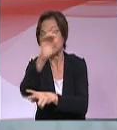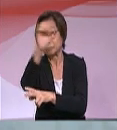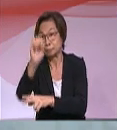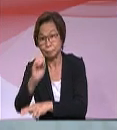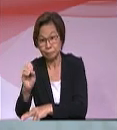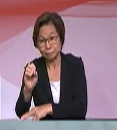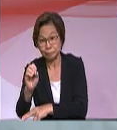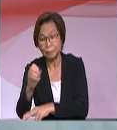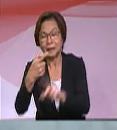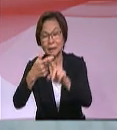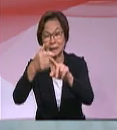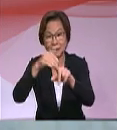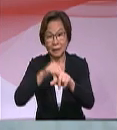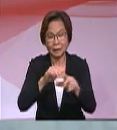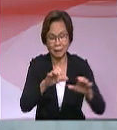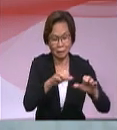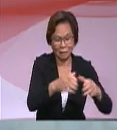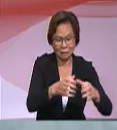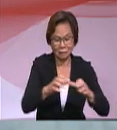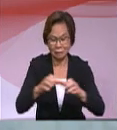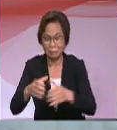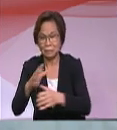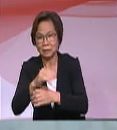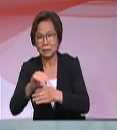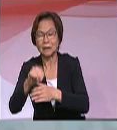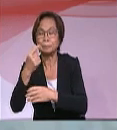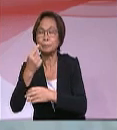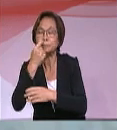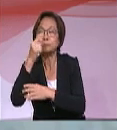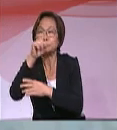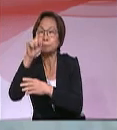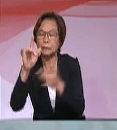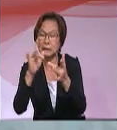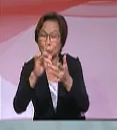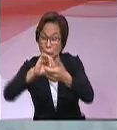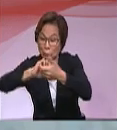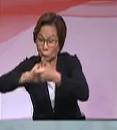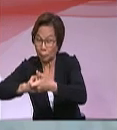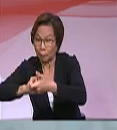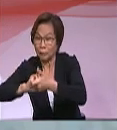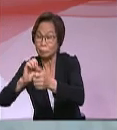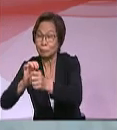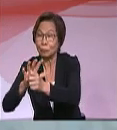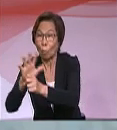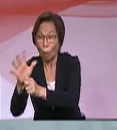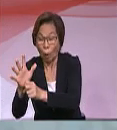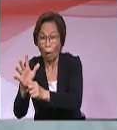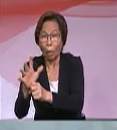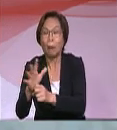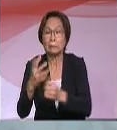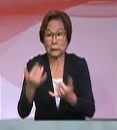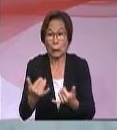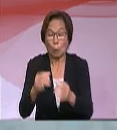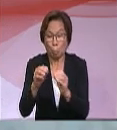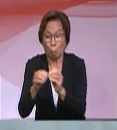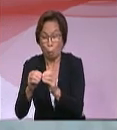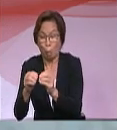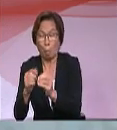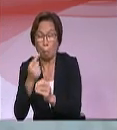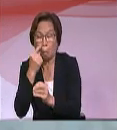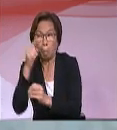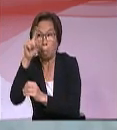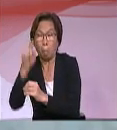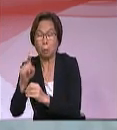67.9%, adalah daripada kluster-kluster dan saringan kontak rapat COVID-19 yang aktif dijalankan di lapangan.